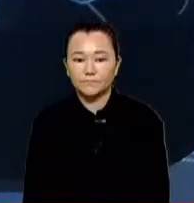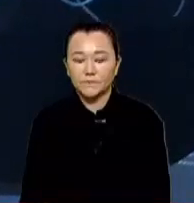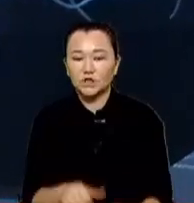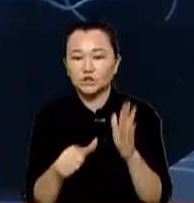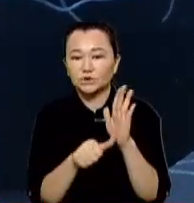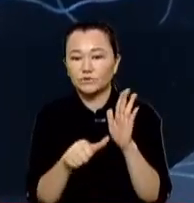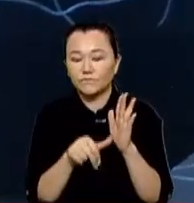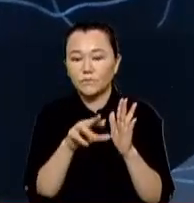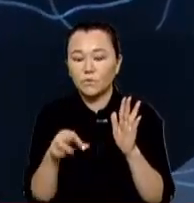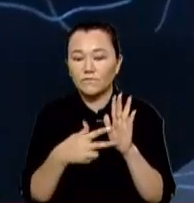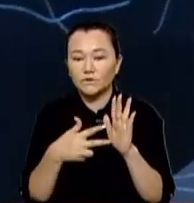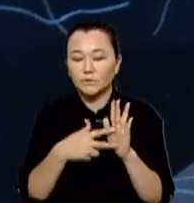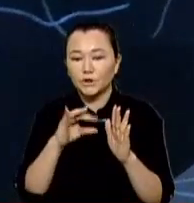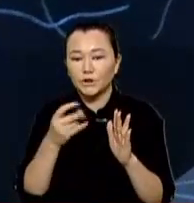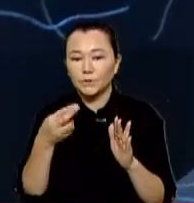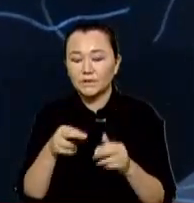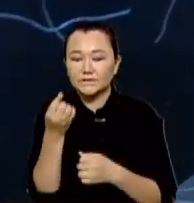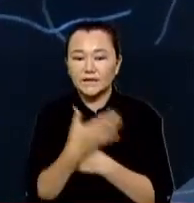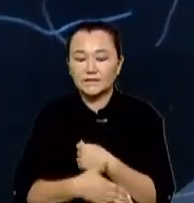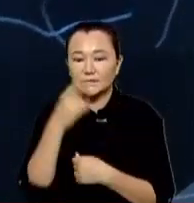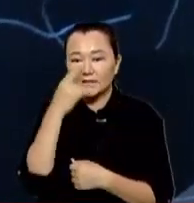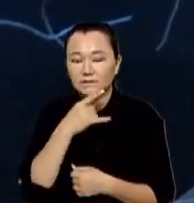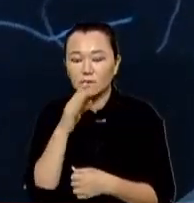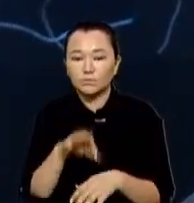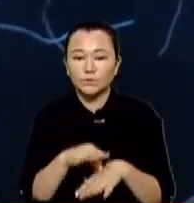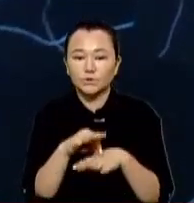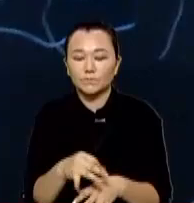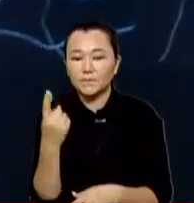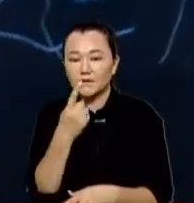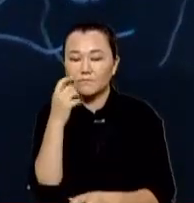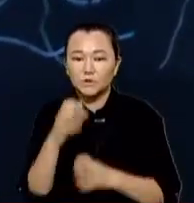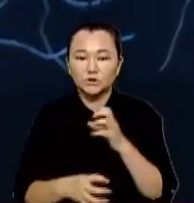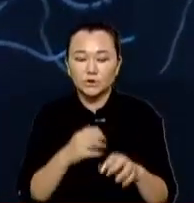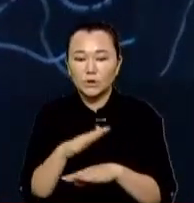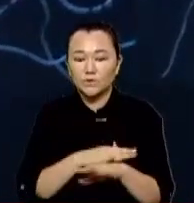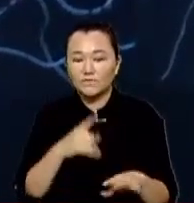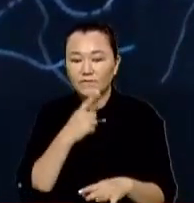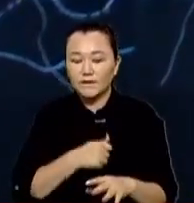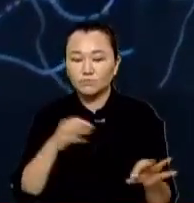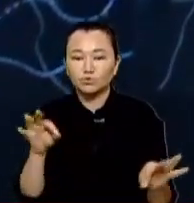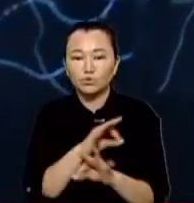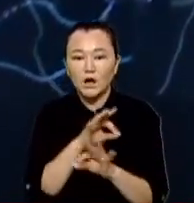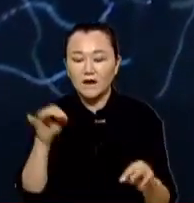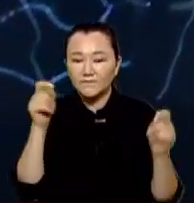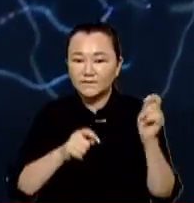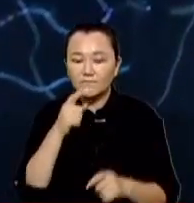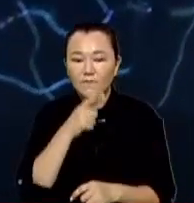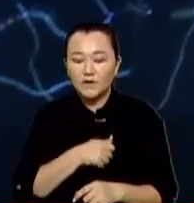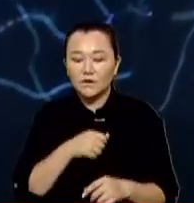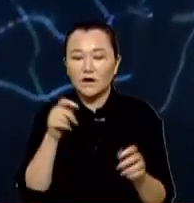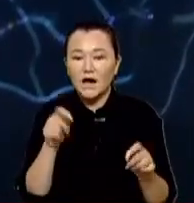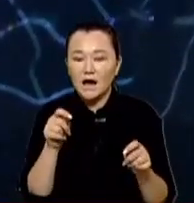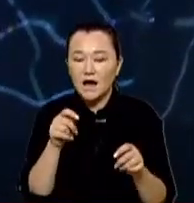С 6 по 8 июля в столице Казахстана пройдет первый международный военный музыкальный фестиваль военных